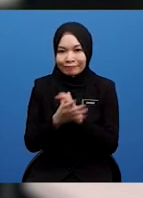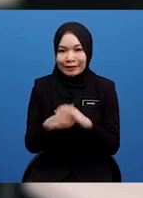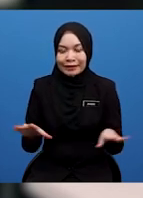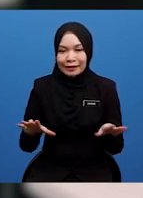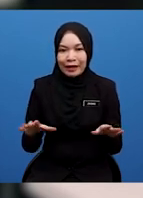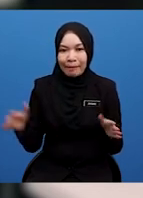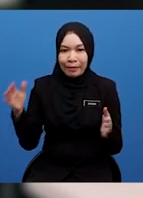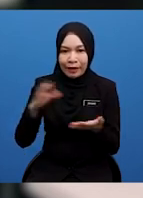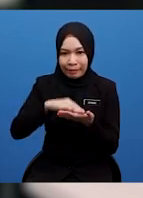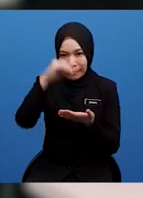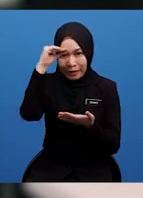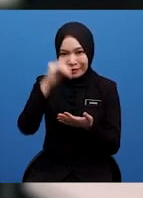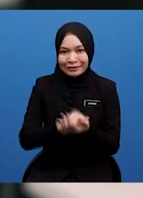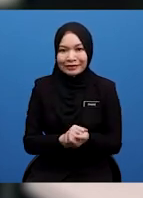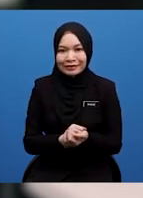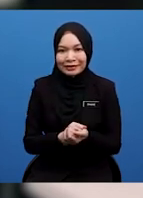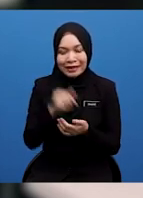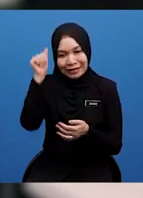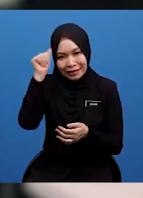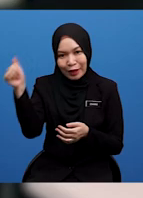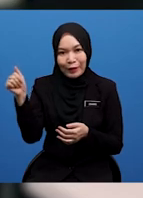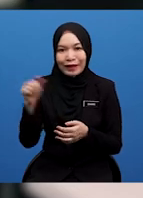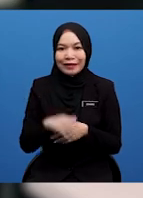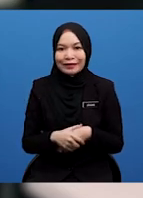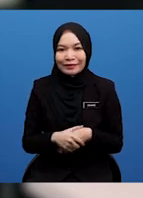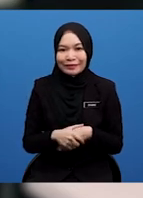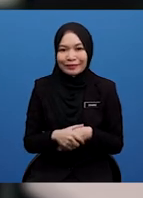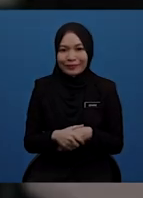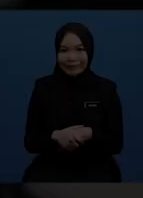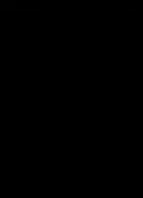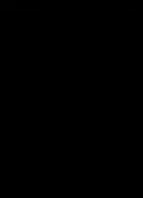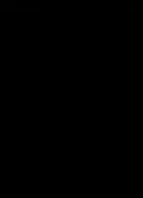Selamat mengulang kaji pelajaran. Assalamualaikum.